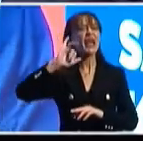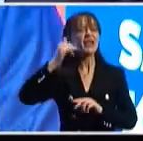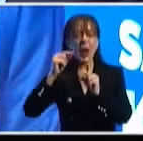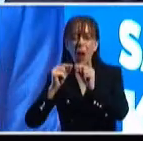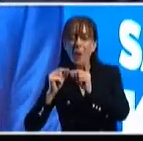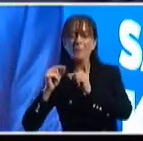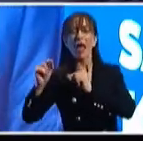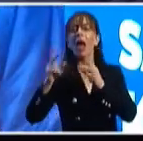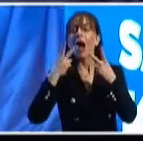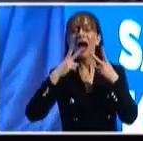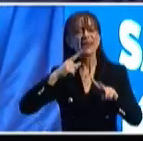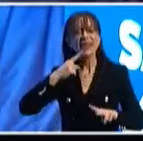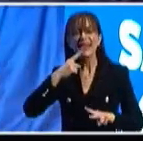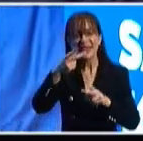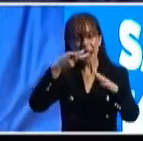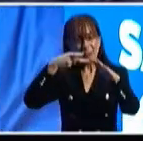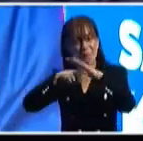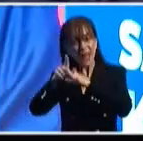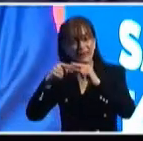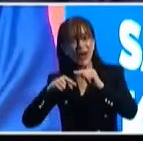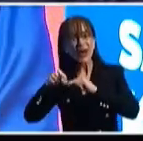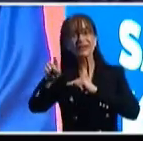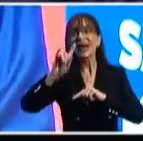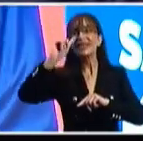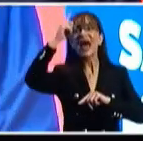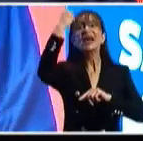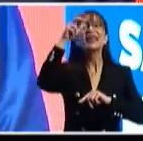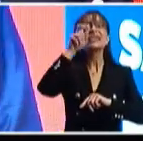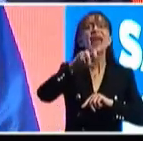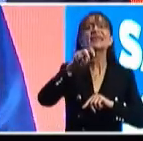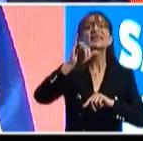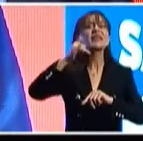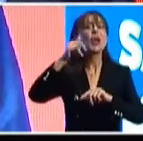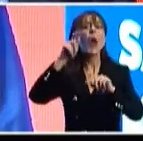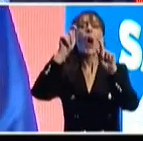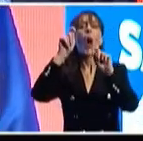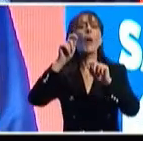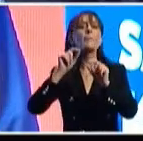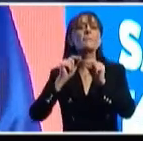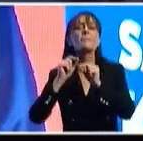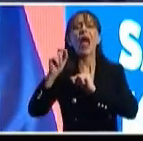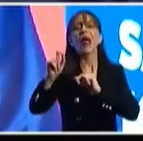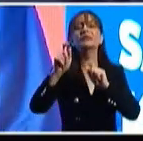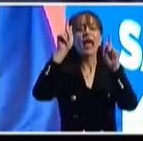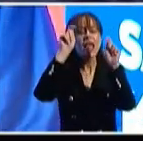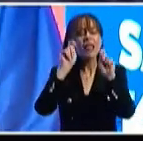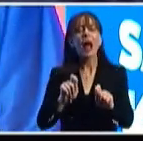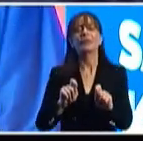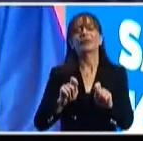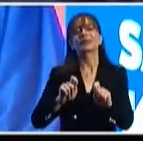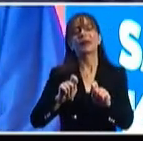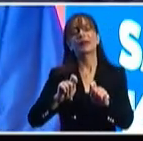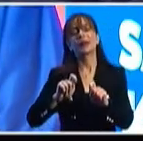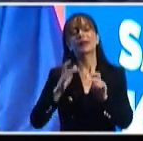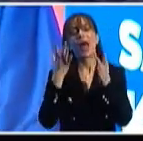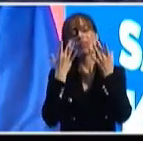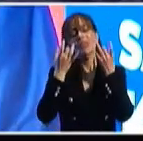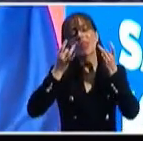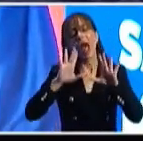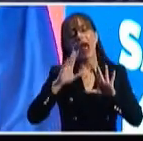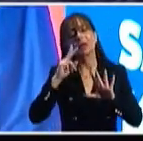hattında sadece 8 kilometresini yaptıklarını da net bir şekilde görüyoruz. Tabii